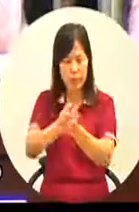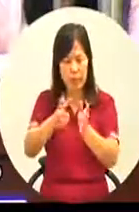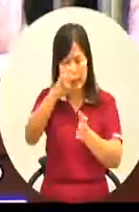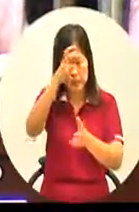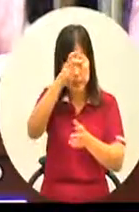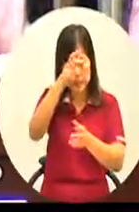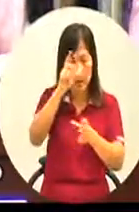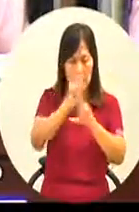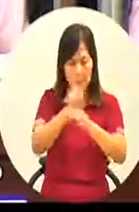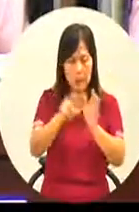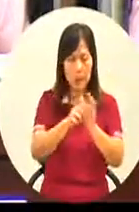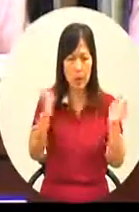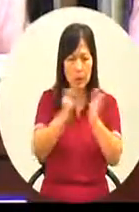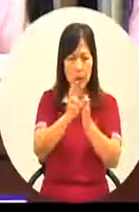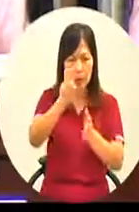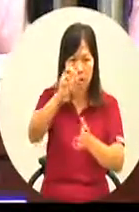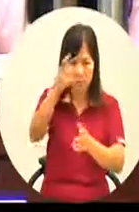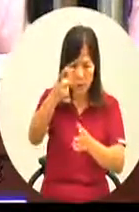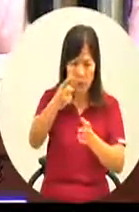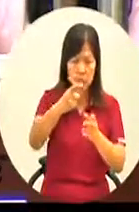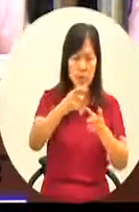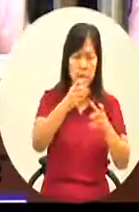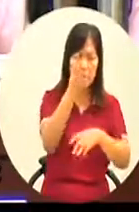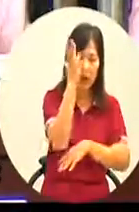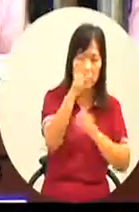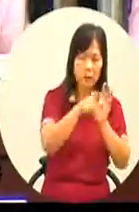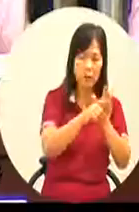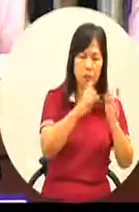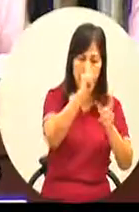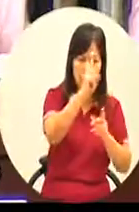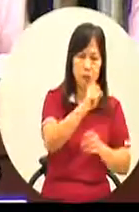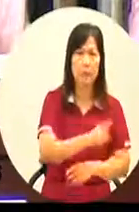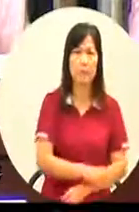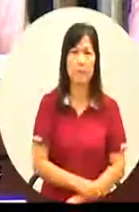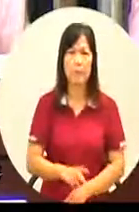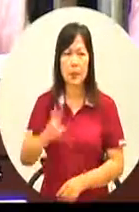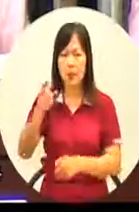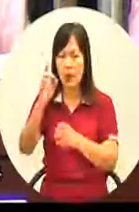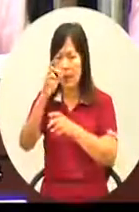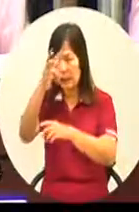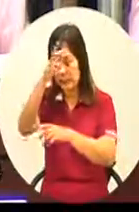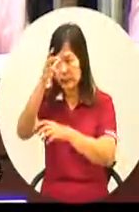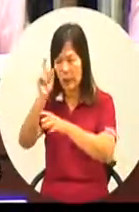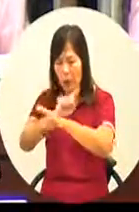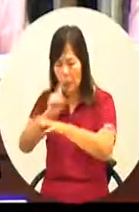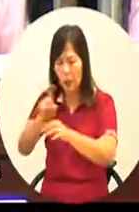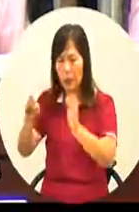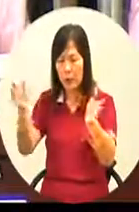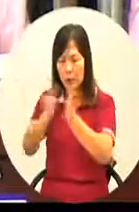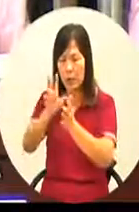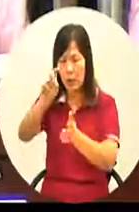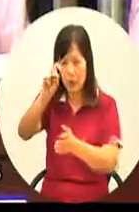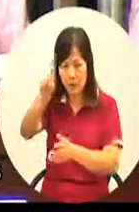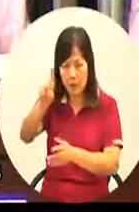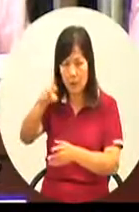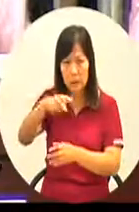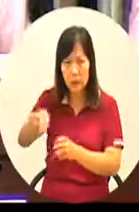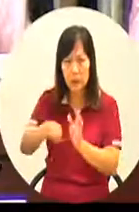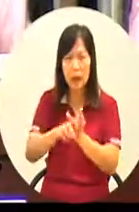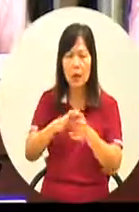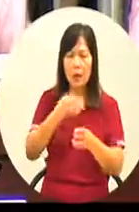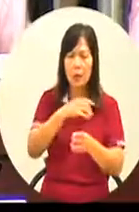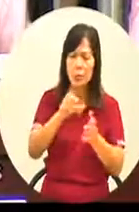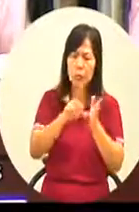21位，公务员的部分有1位。 警消几位啊？ 21位，嘿。 警消21位啊？那是多久的事